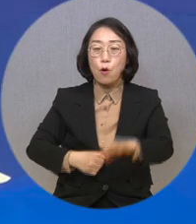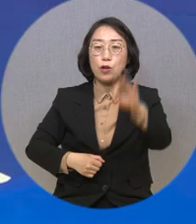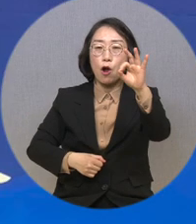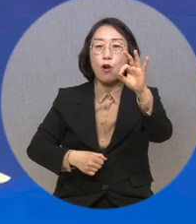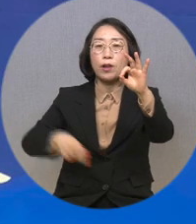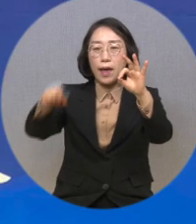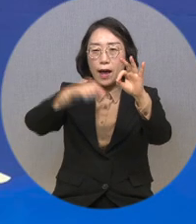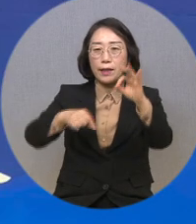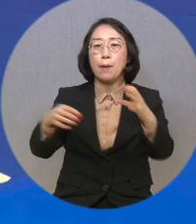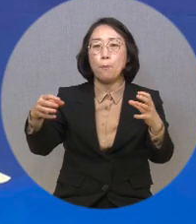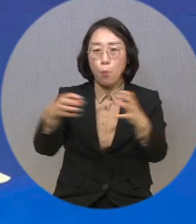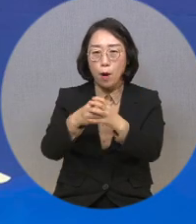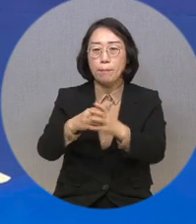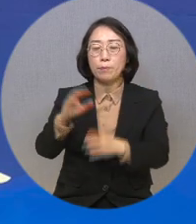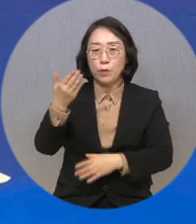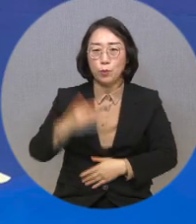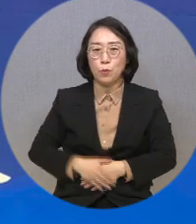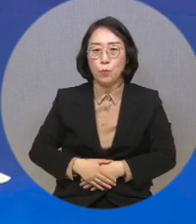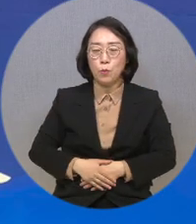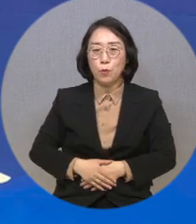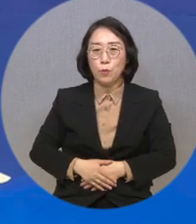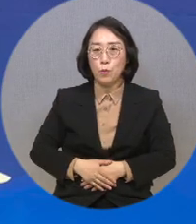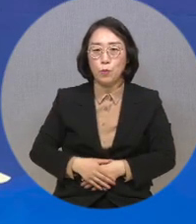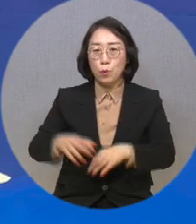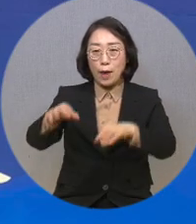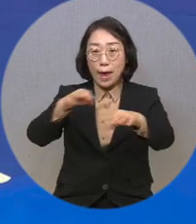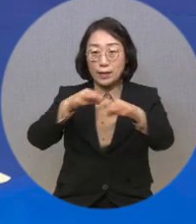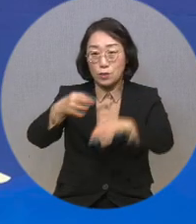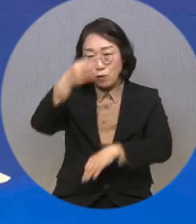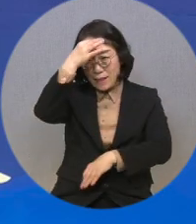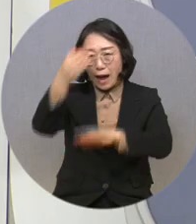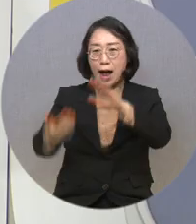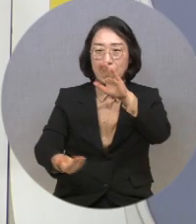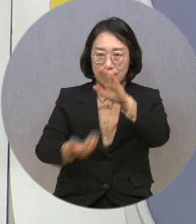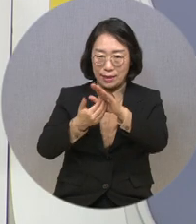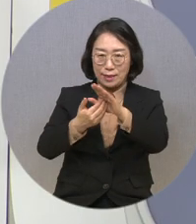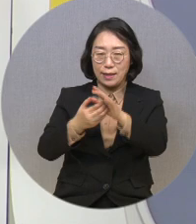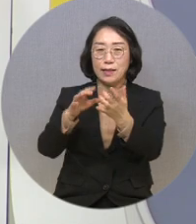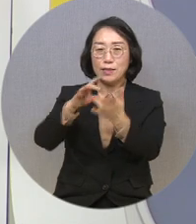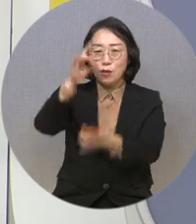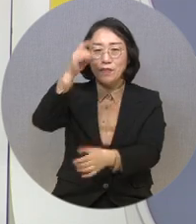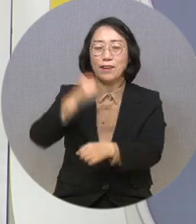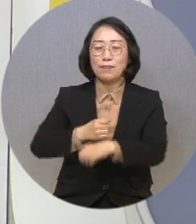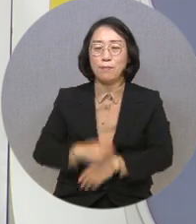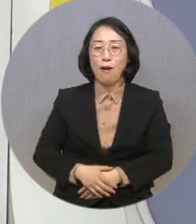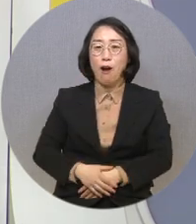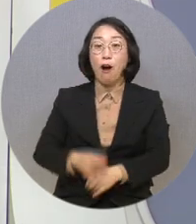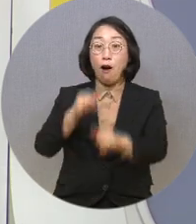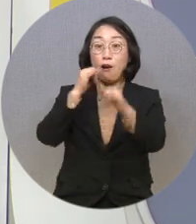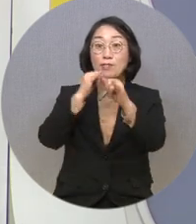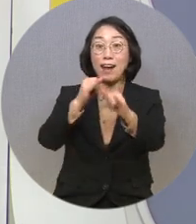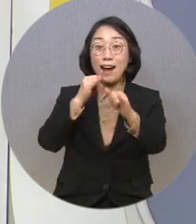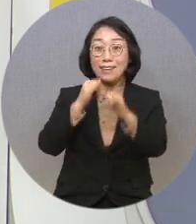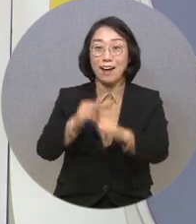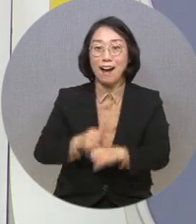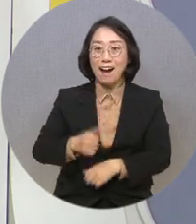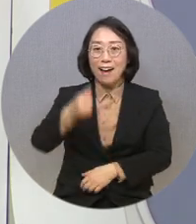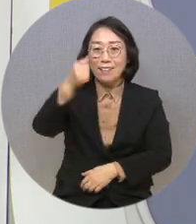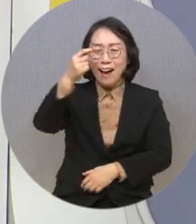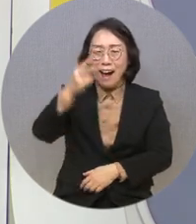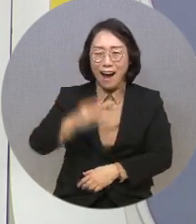개인적으로는 지방행정달인에 또 선정을 네. 됐습니다. 야, 어머, 좀 상 받았다는 얘기하니까 줄줄이 8개 다